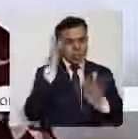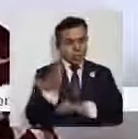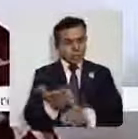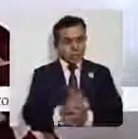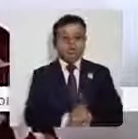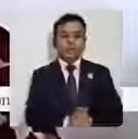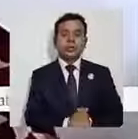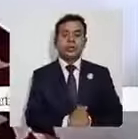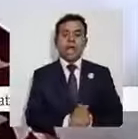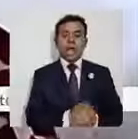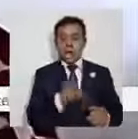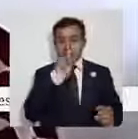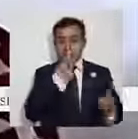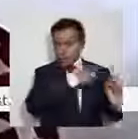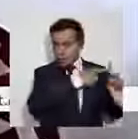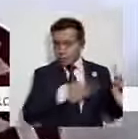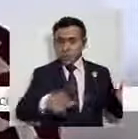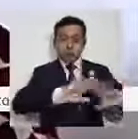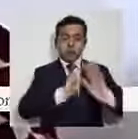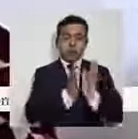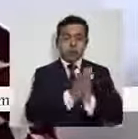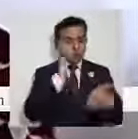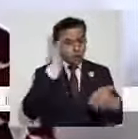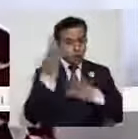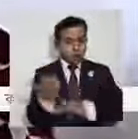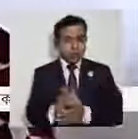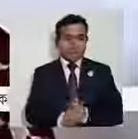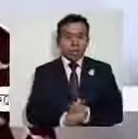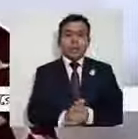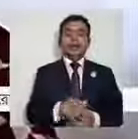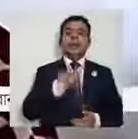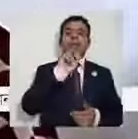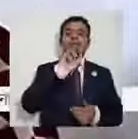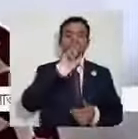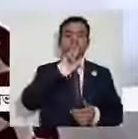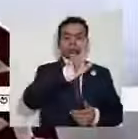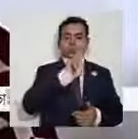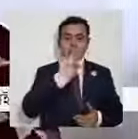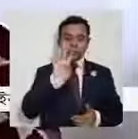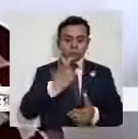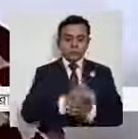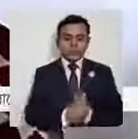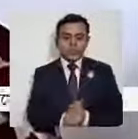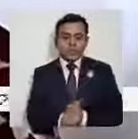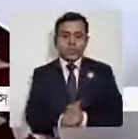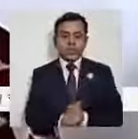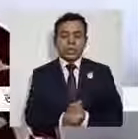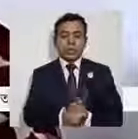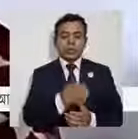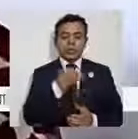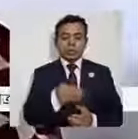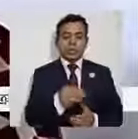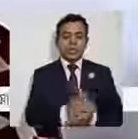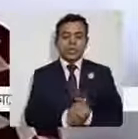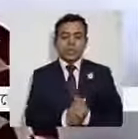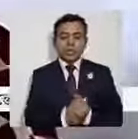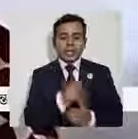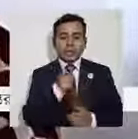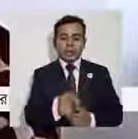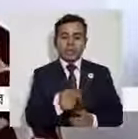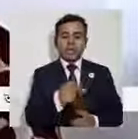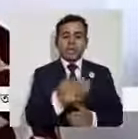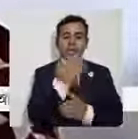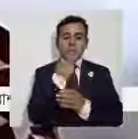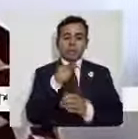2143, সর্বমোট মৃত্যুর সংখ্যা 9, এ যাবৎ সর্বমোট মৃত্যুর সংখ্যা 84, এবং 24 ঘন্টায় সুস্থ হয়ে